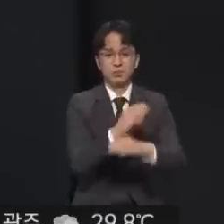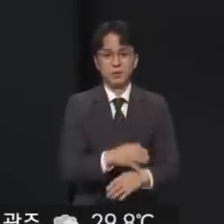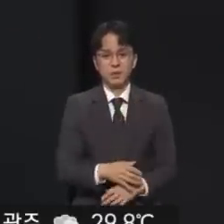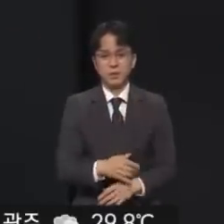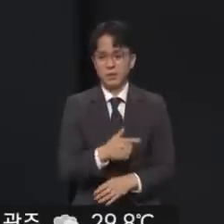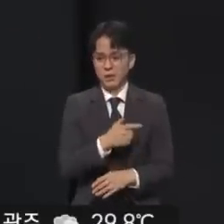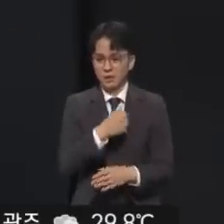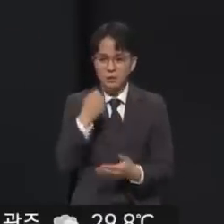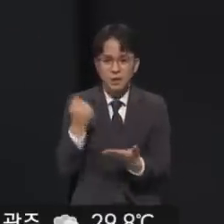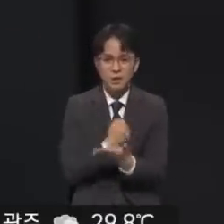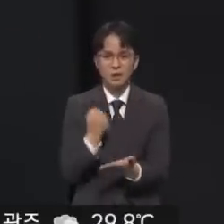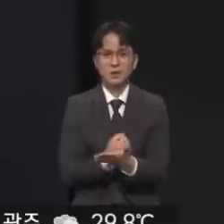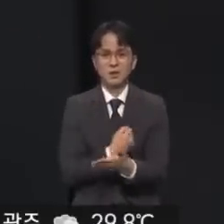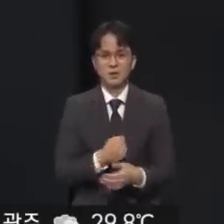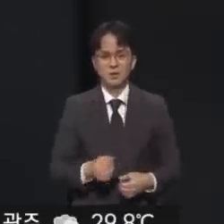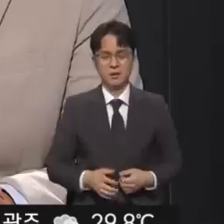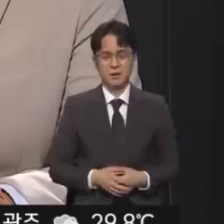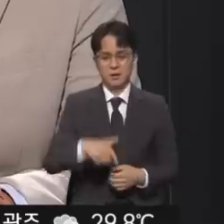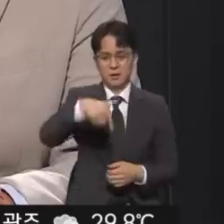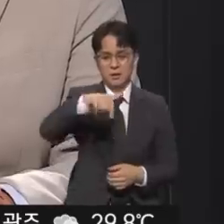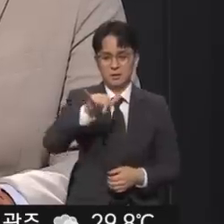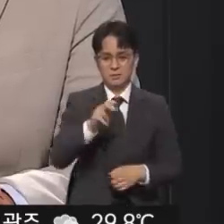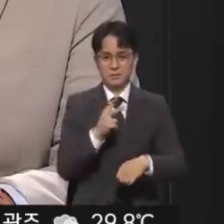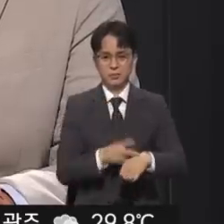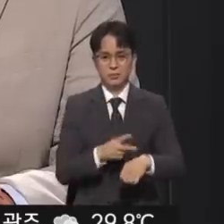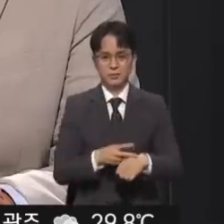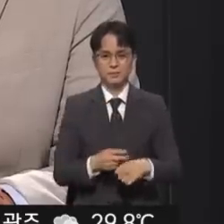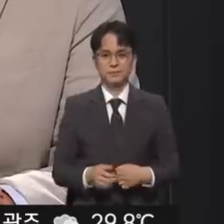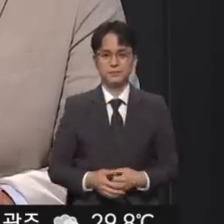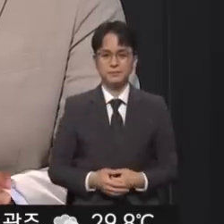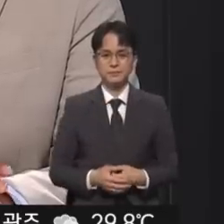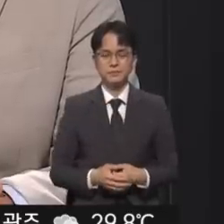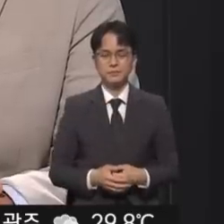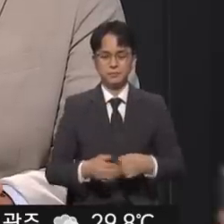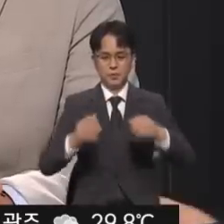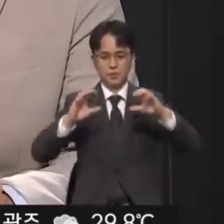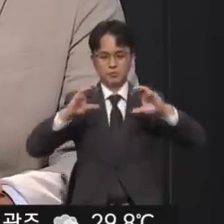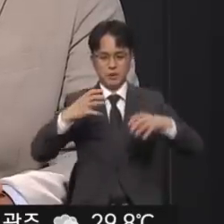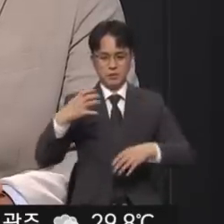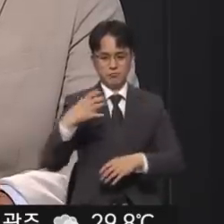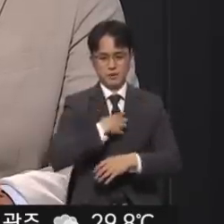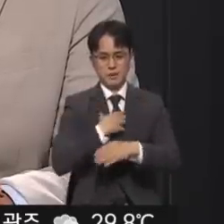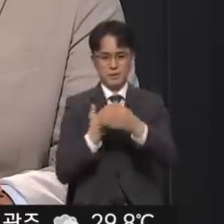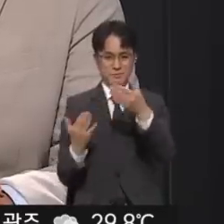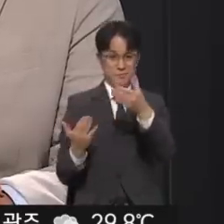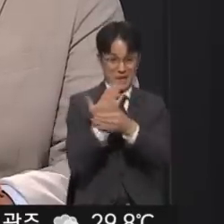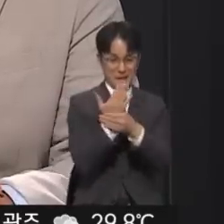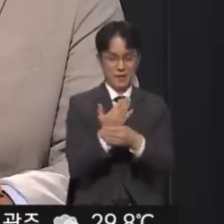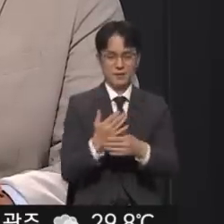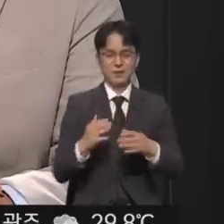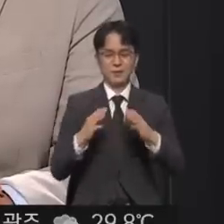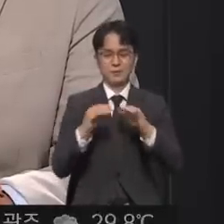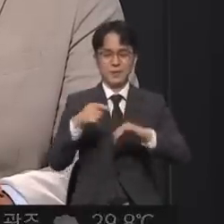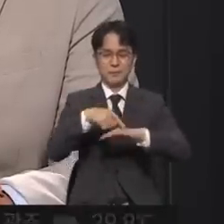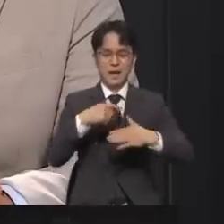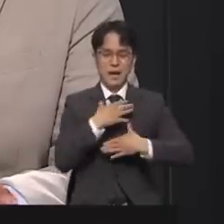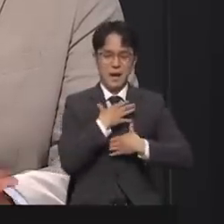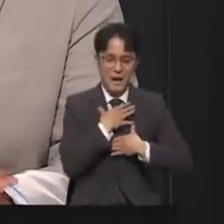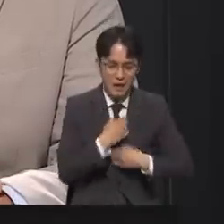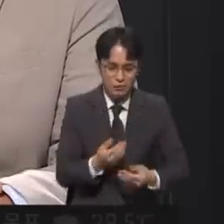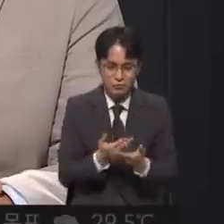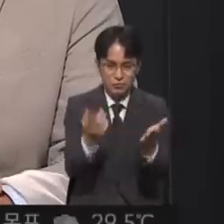위기 상황에 가장 기민한 대응을 해 주고 그리고 국민들이 안심할 수 있게 정부 국가기관 또는